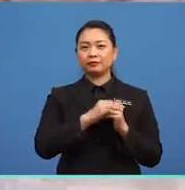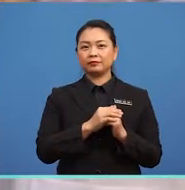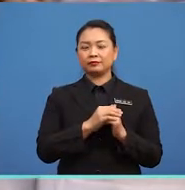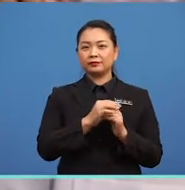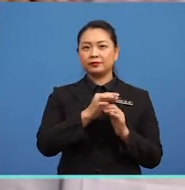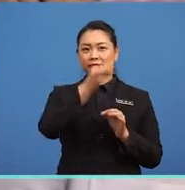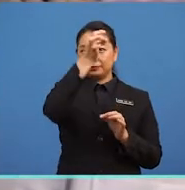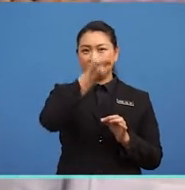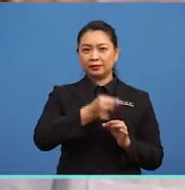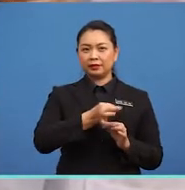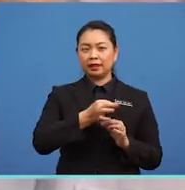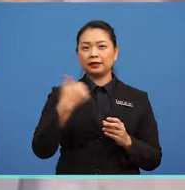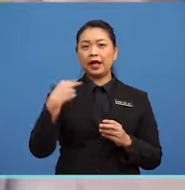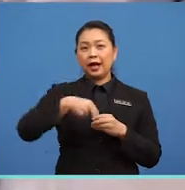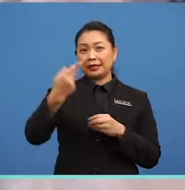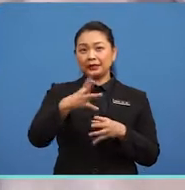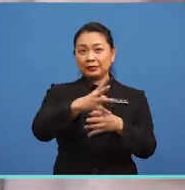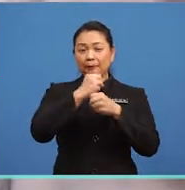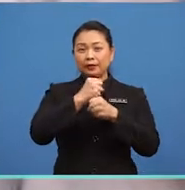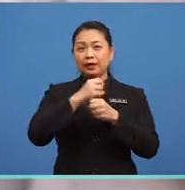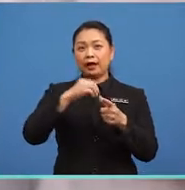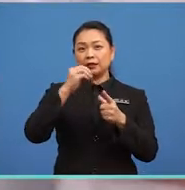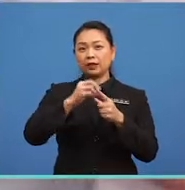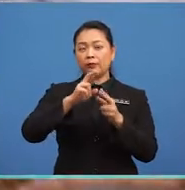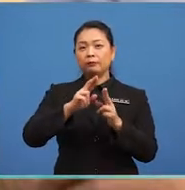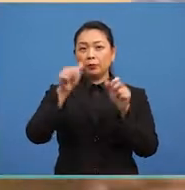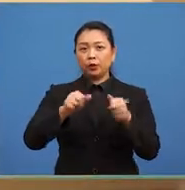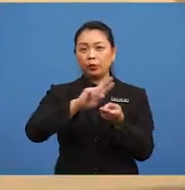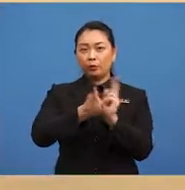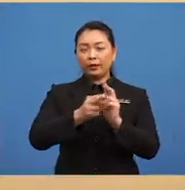adalah kehadiran organisma hidup.